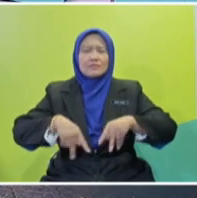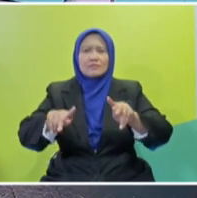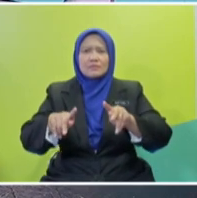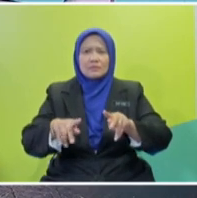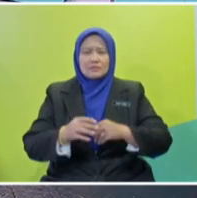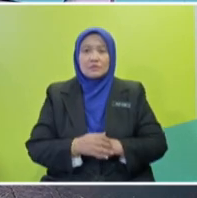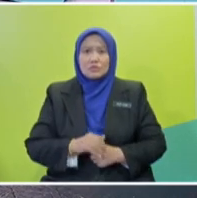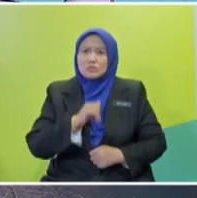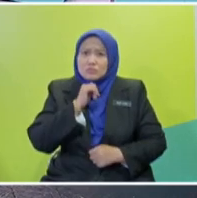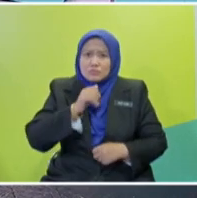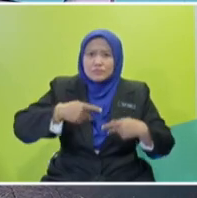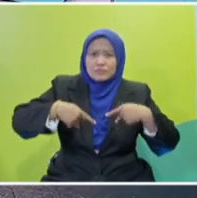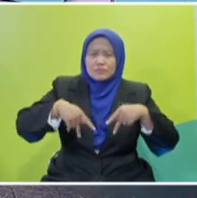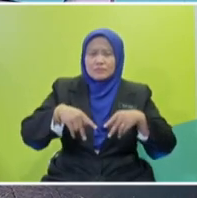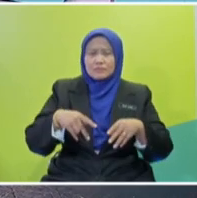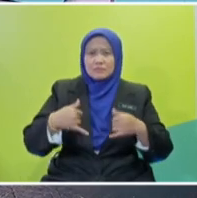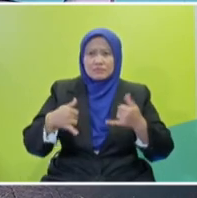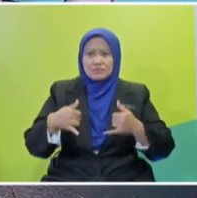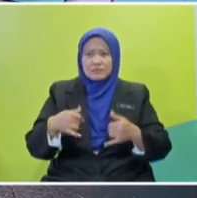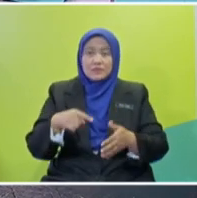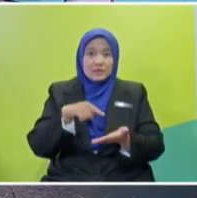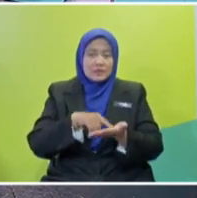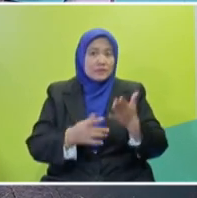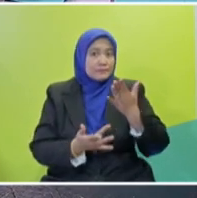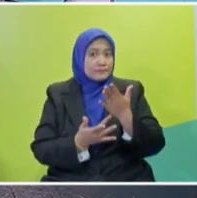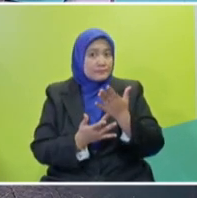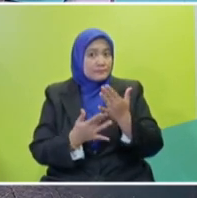bukan teknologi terkini teknologi